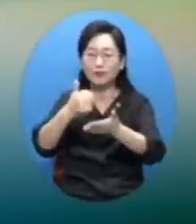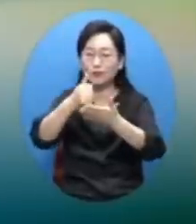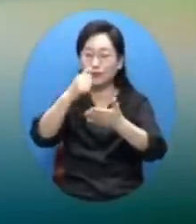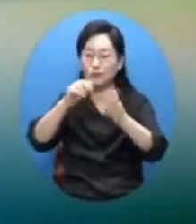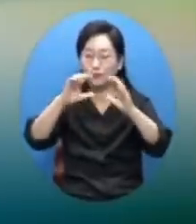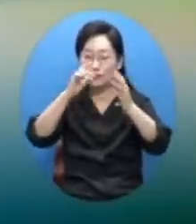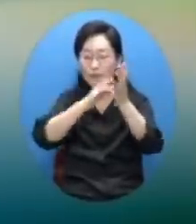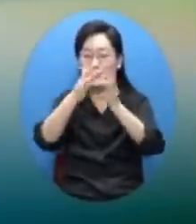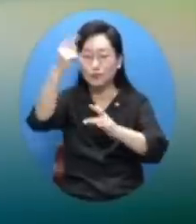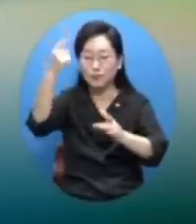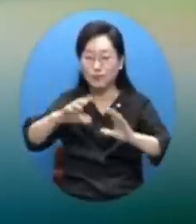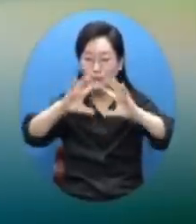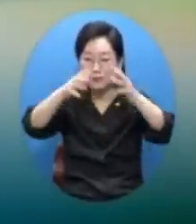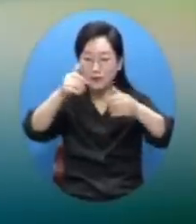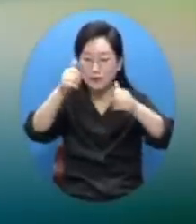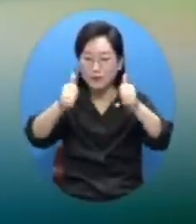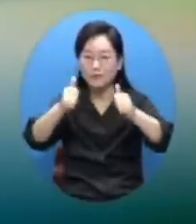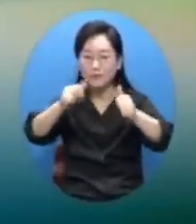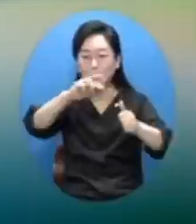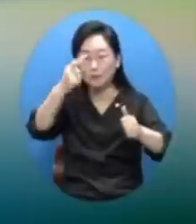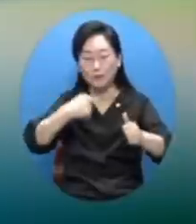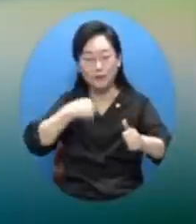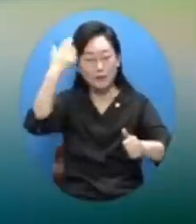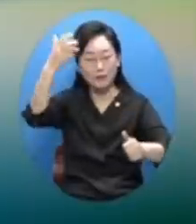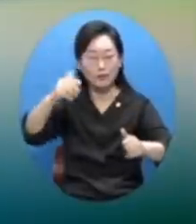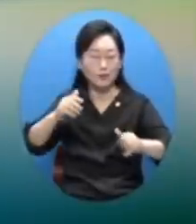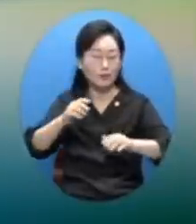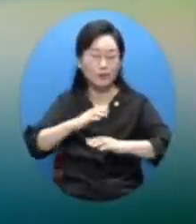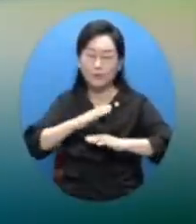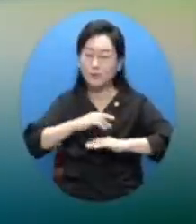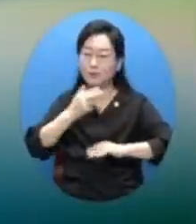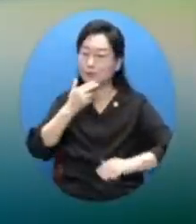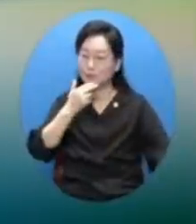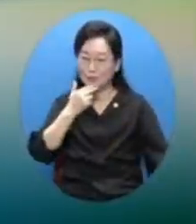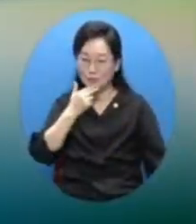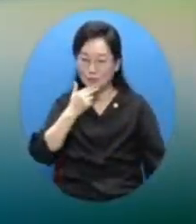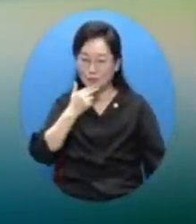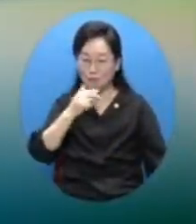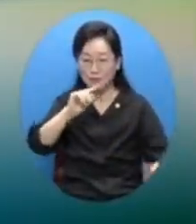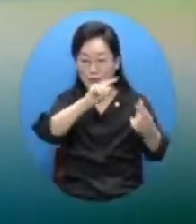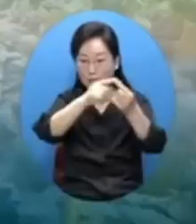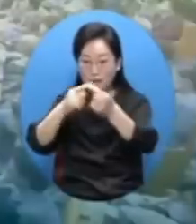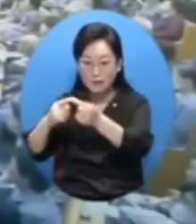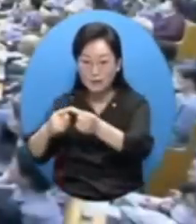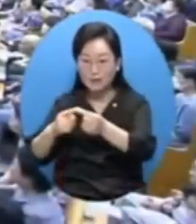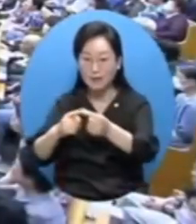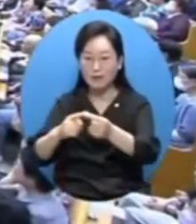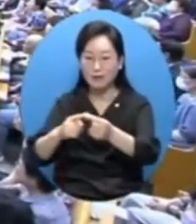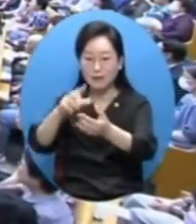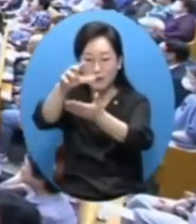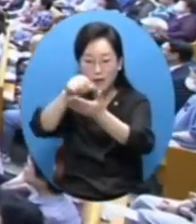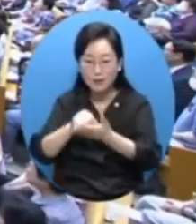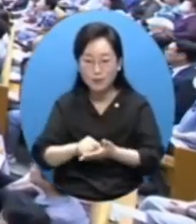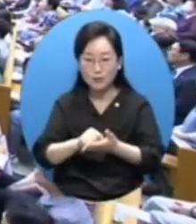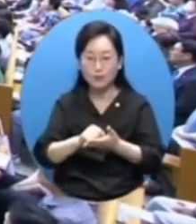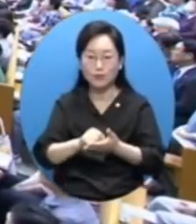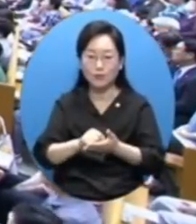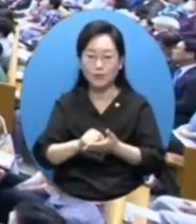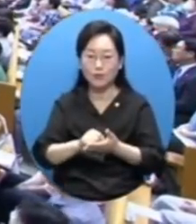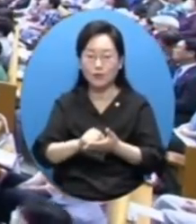세상을 심판해도 나의 영혼은 겁 없으니이 가사가 무지 찬양 사역자인